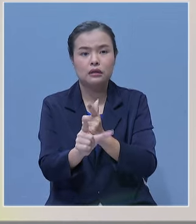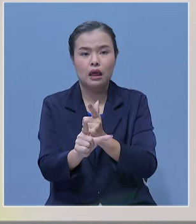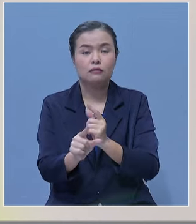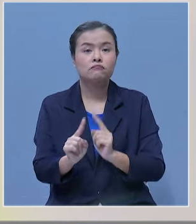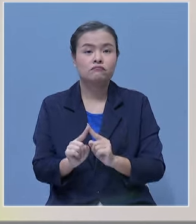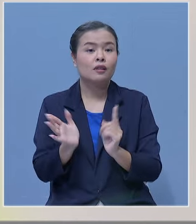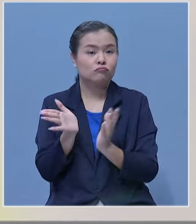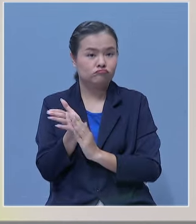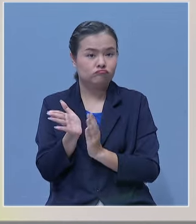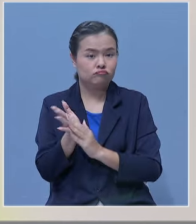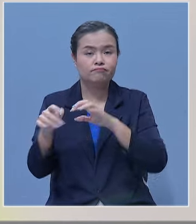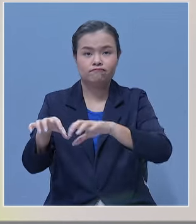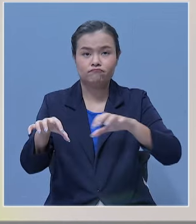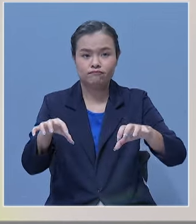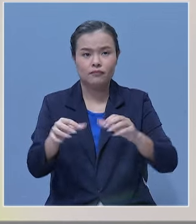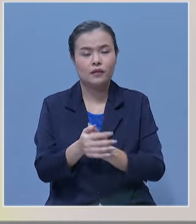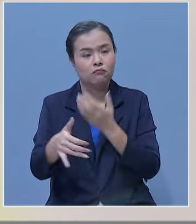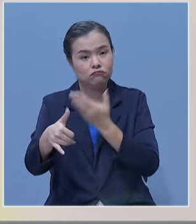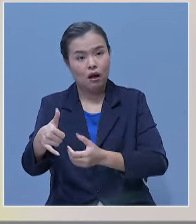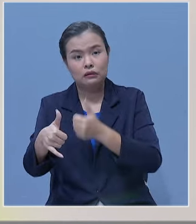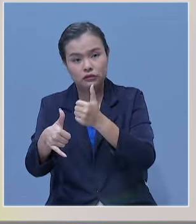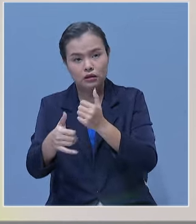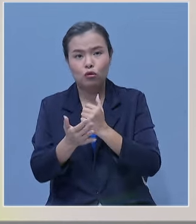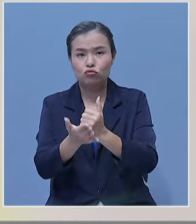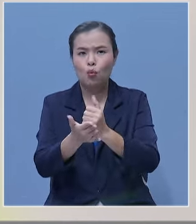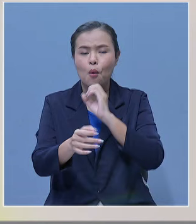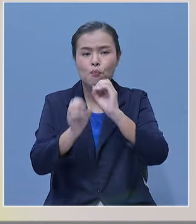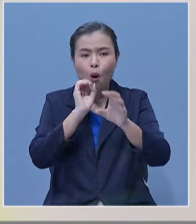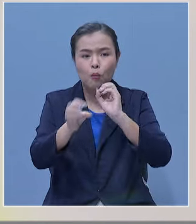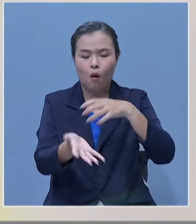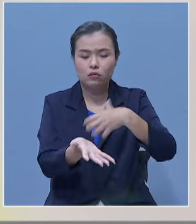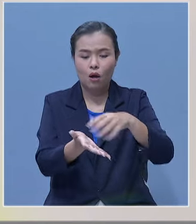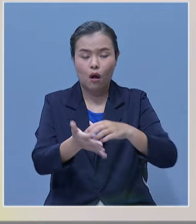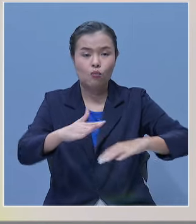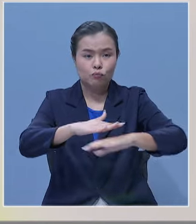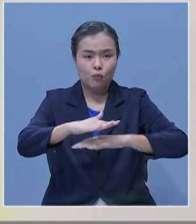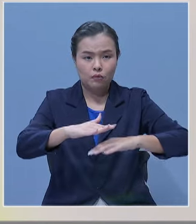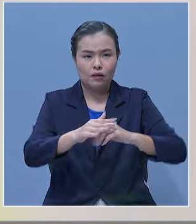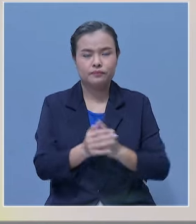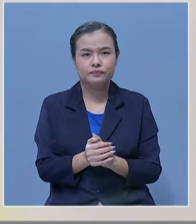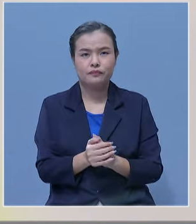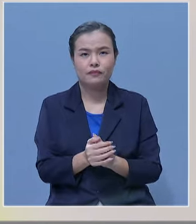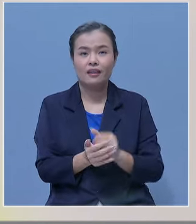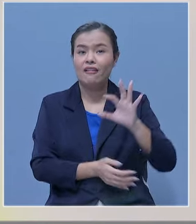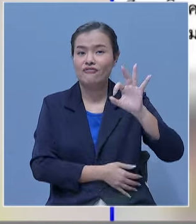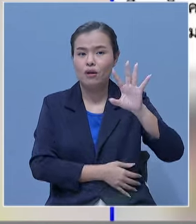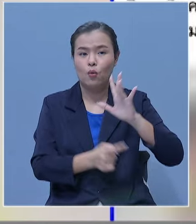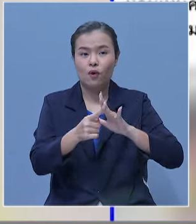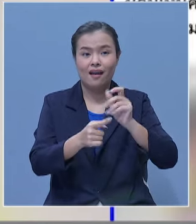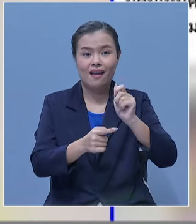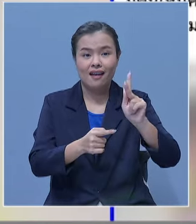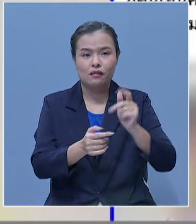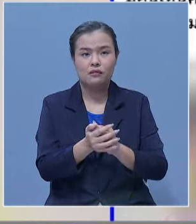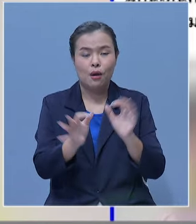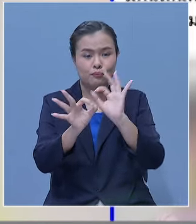ชมทุกภาคส่วนนะพลเมืองดีที่ช่วยกระจ้างเบาะแสโดยเฉพาะคุณเอกสายไหมต้องรอดอ่ะที่มี